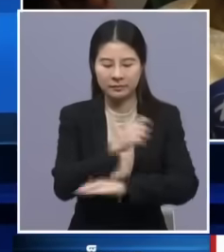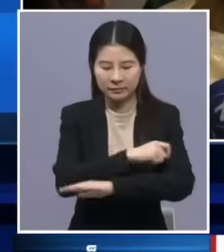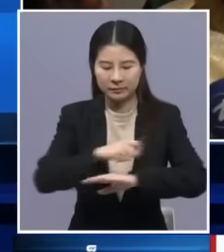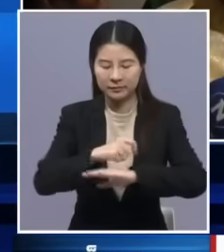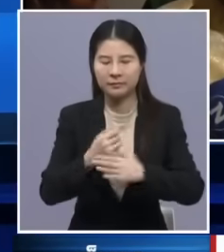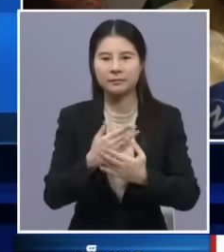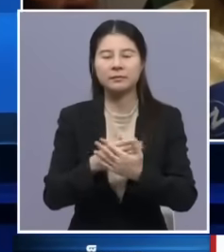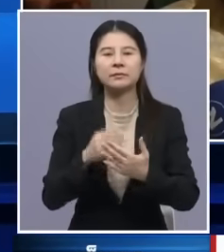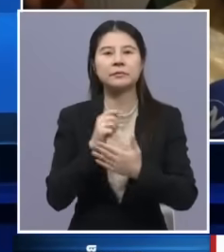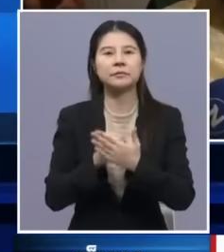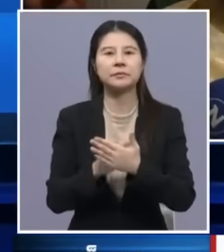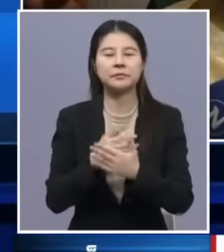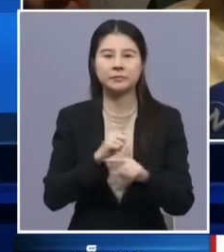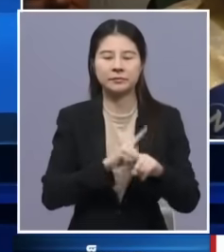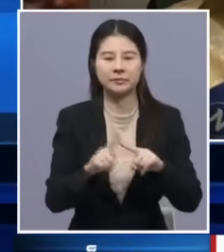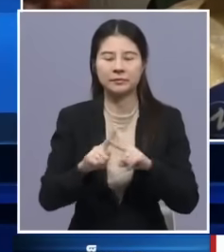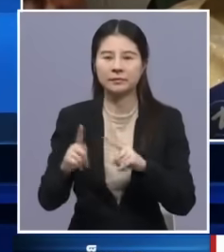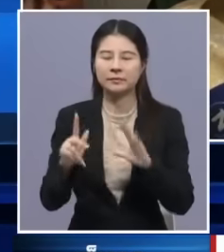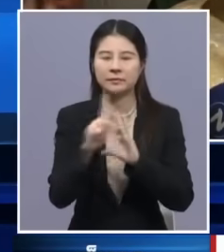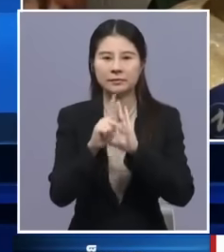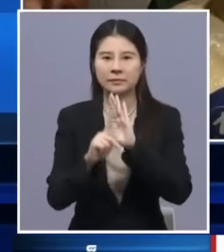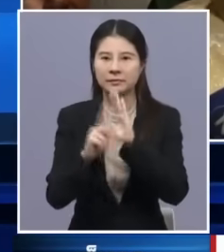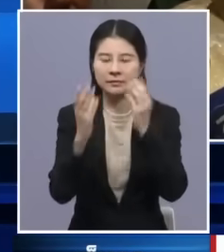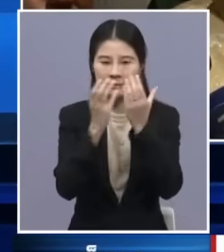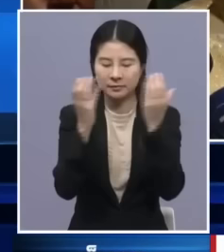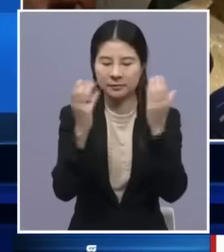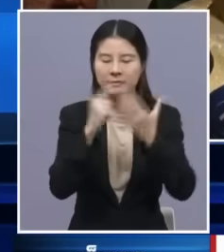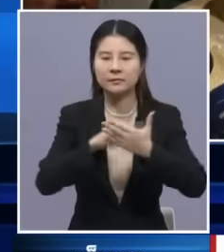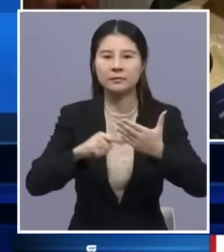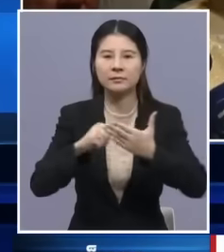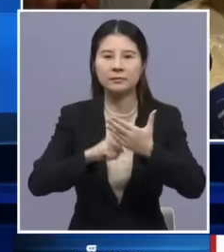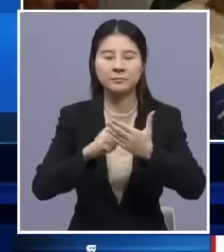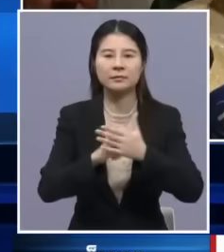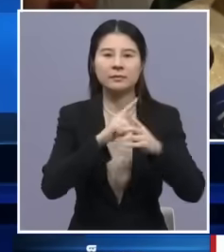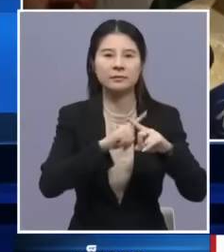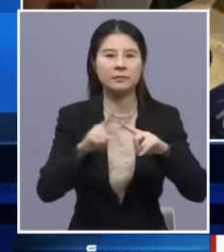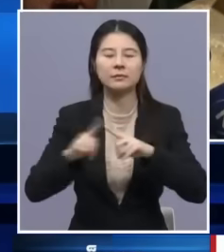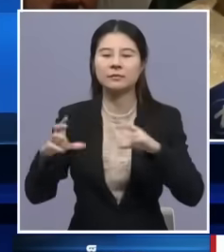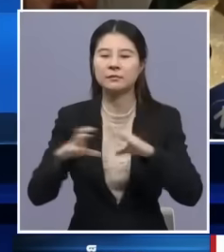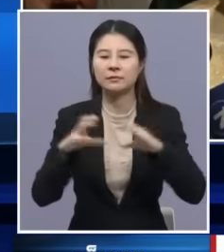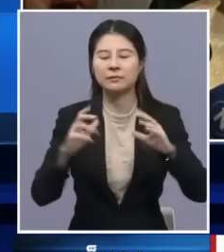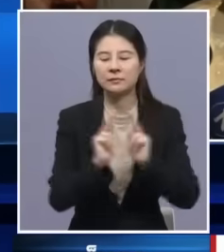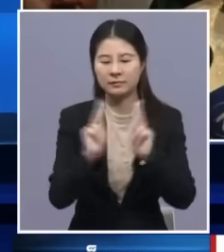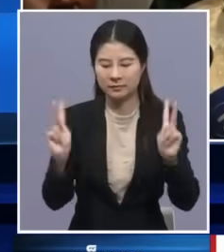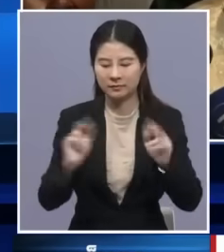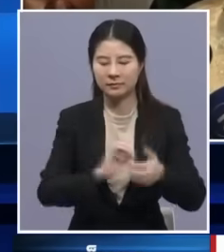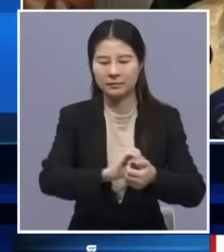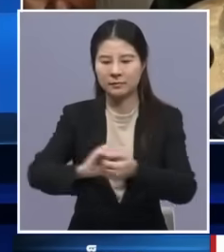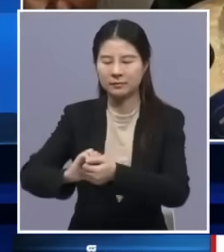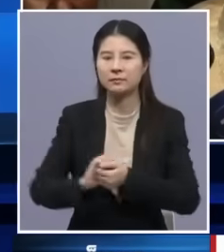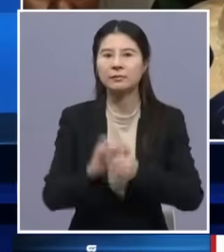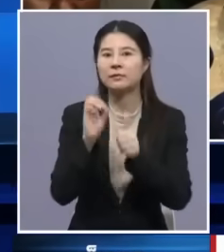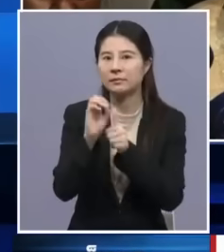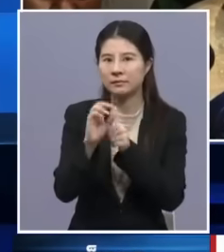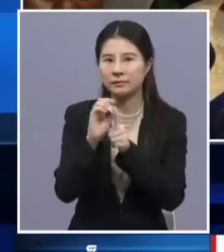ายเลือกตั้งรวมถึงรัฐธรรมนูญที่ต้องอาศัยความสามารถของกรรมการหลายคณะ คุณวิษณุเครืองามแนะรัฐบาลแบบ